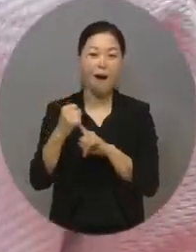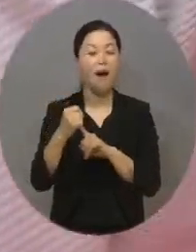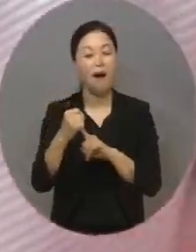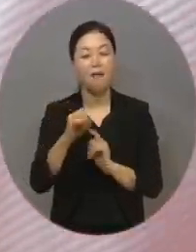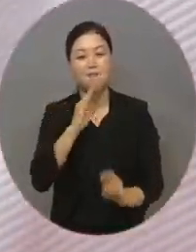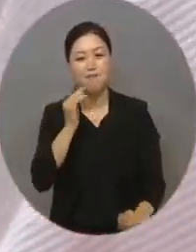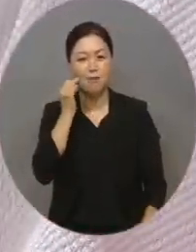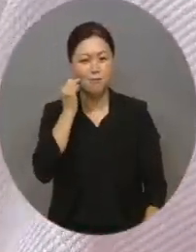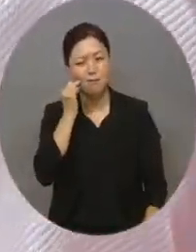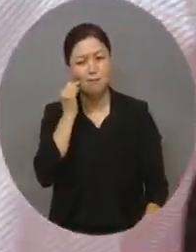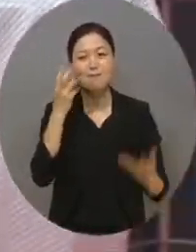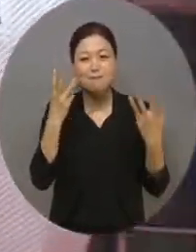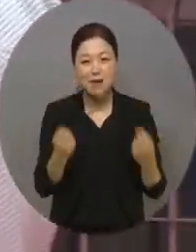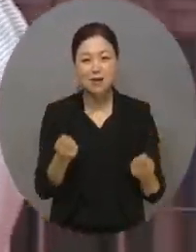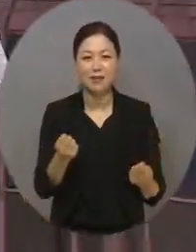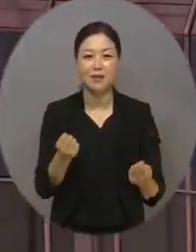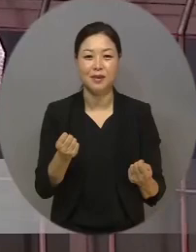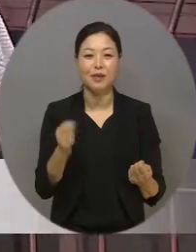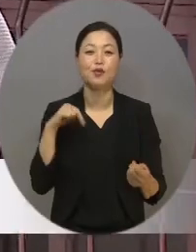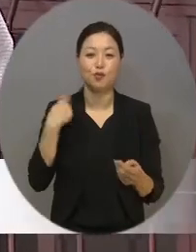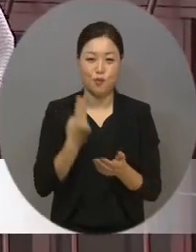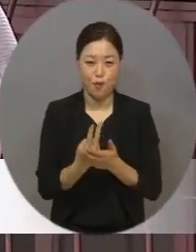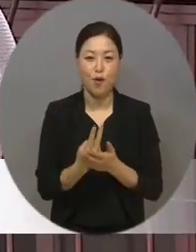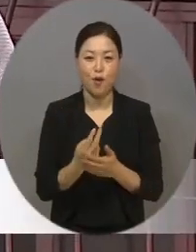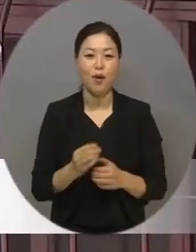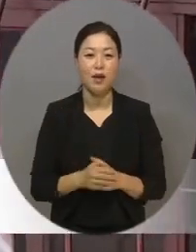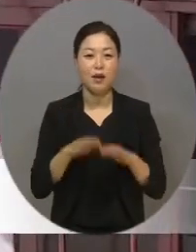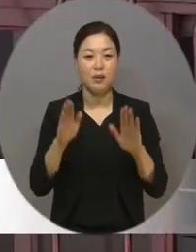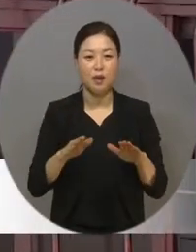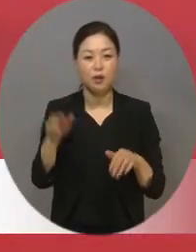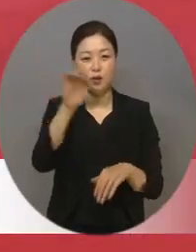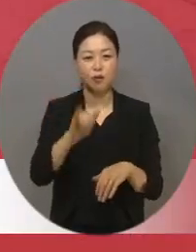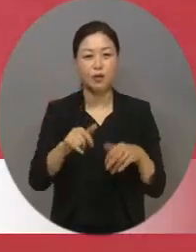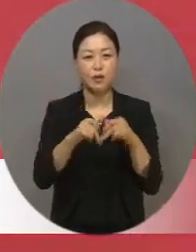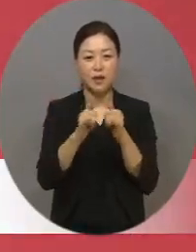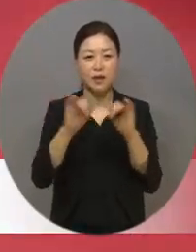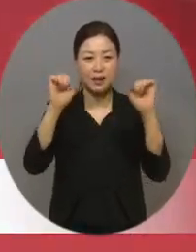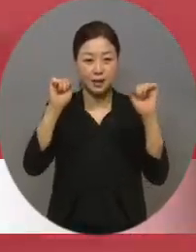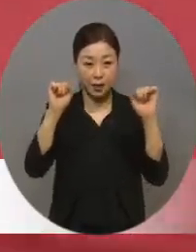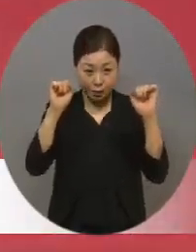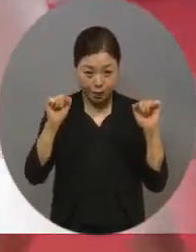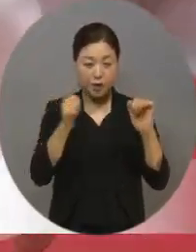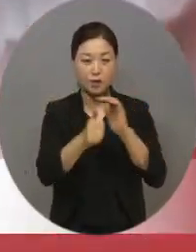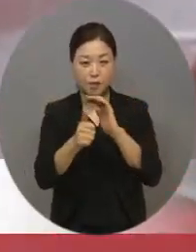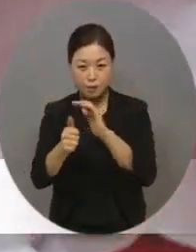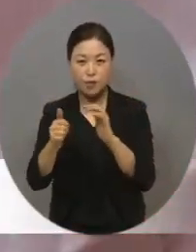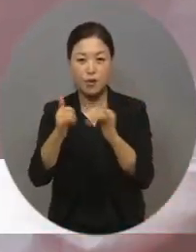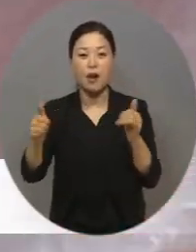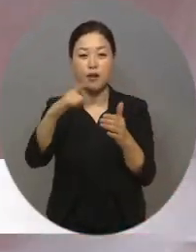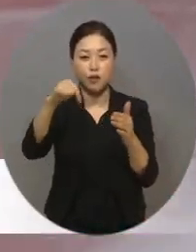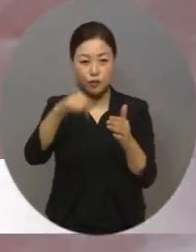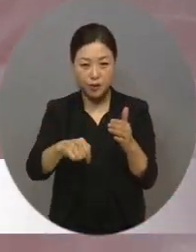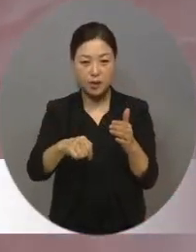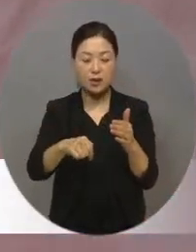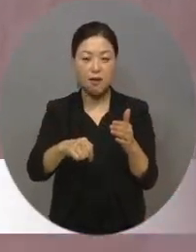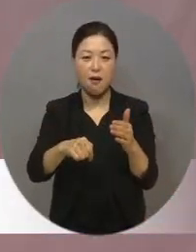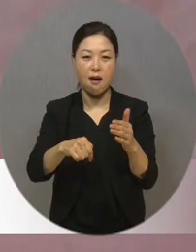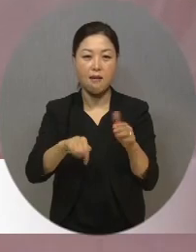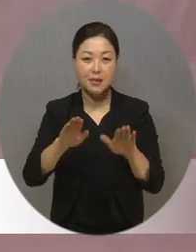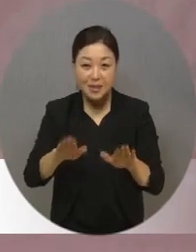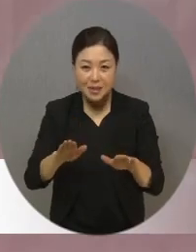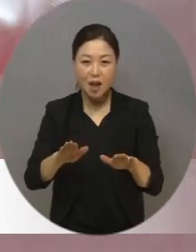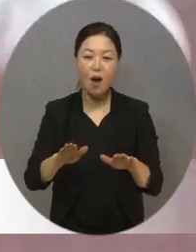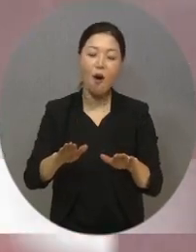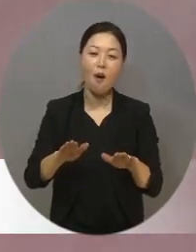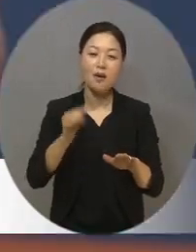종목, 바로 유도입니다. 이번 전국장애인체전에 출전한 많은 선수들 중 새로운 유망주로 떠오르고 있는